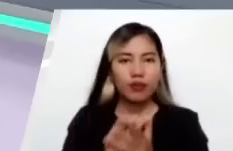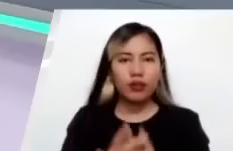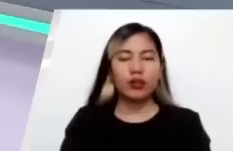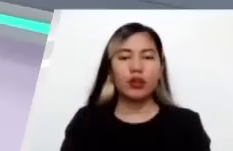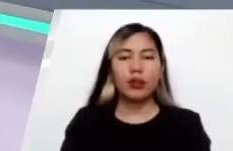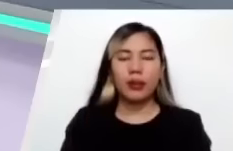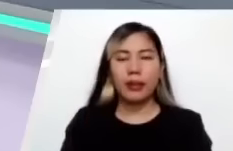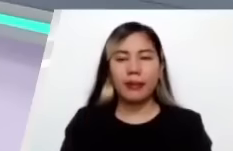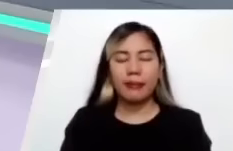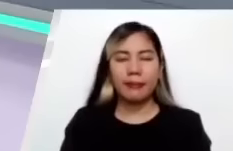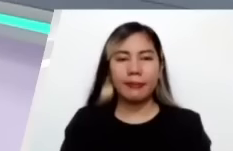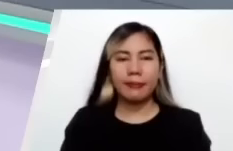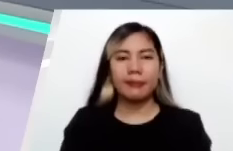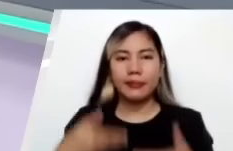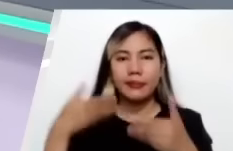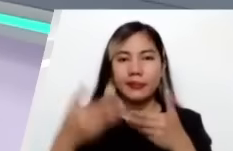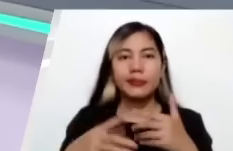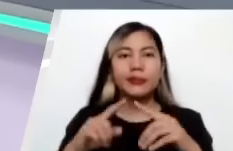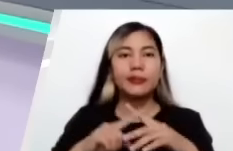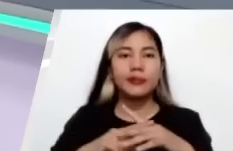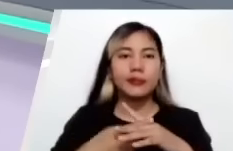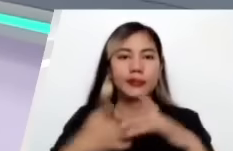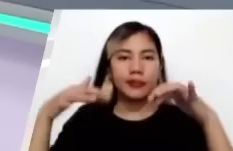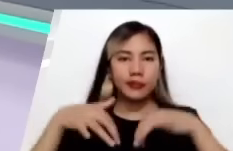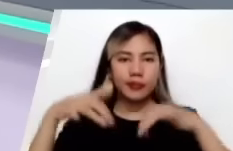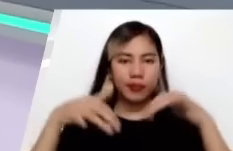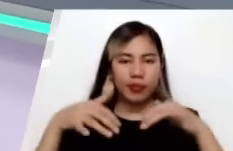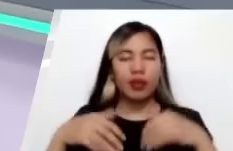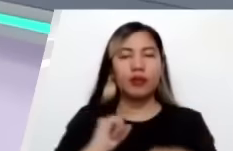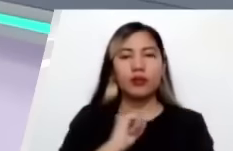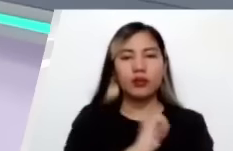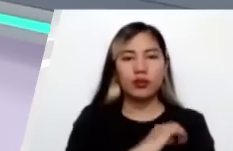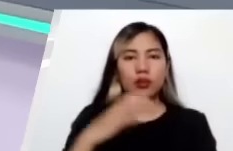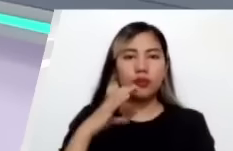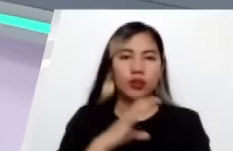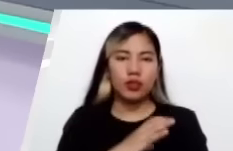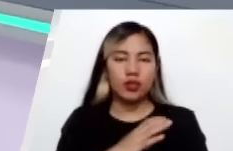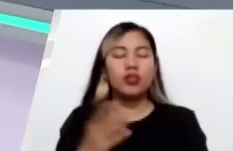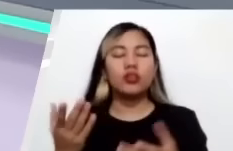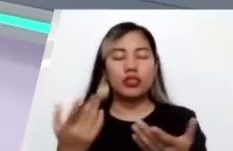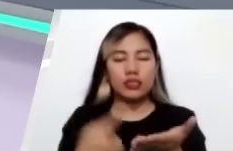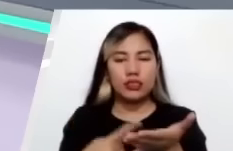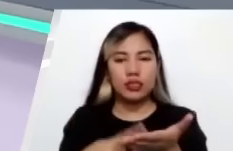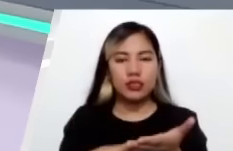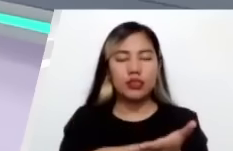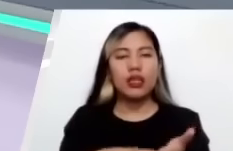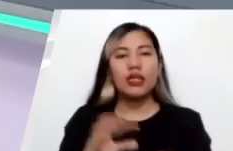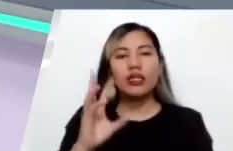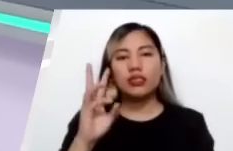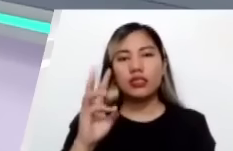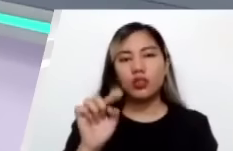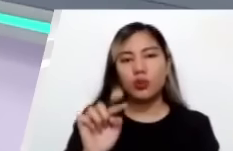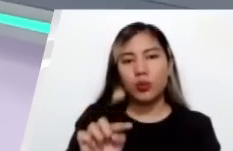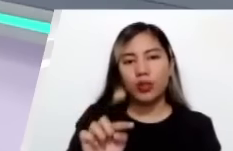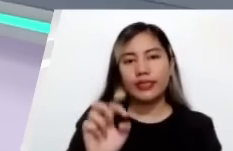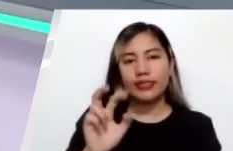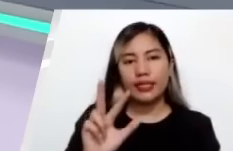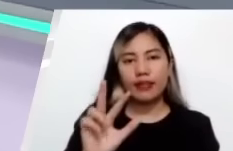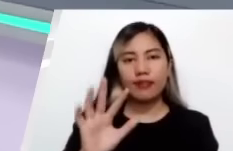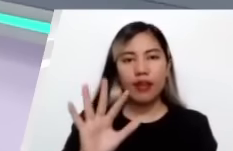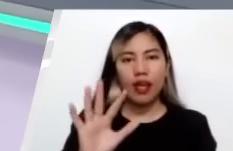Nagsimula ng magpulong ang Bicameral Conference Committee para talakayin ang 6.352 trillion pesos na panukalang national